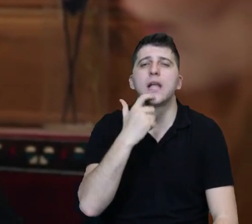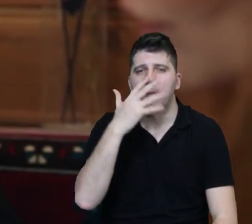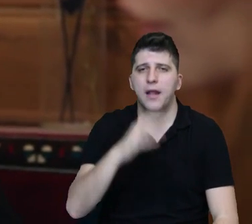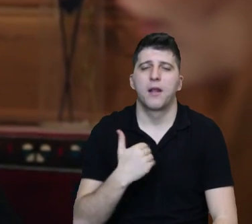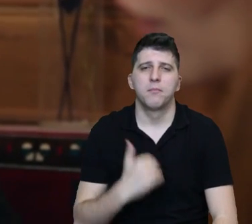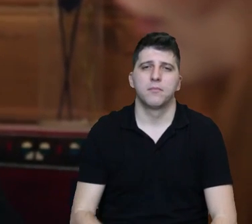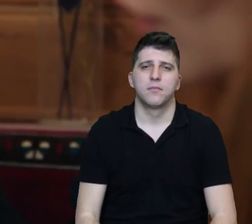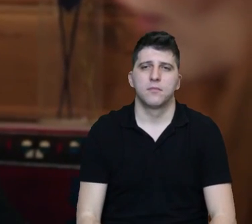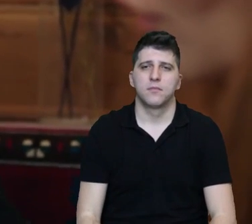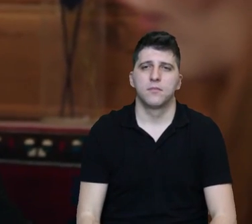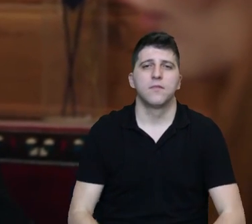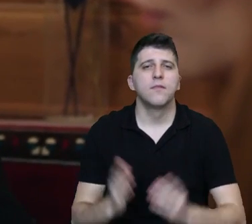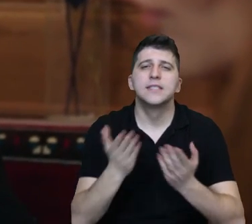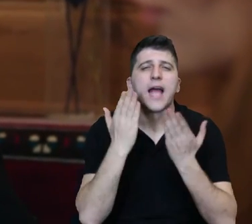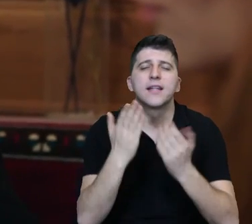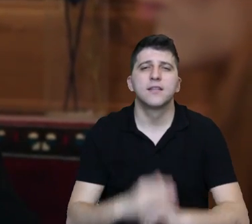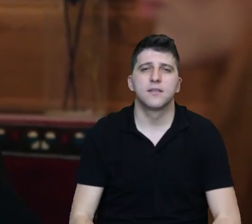beklerim. Ya sen?